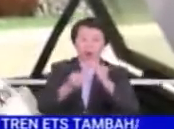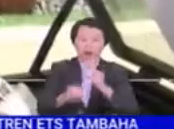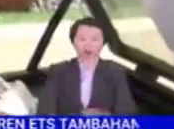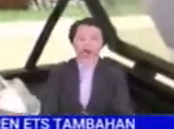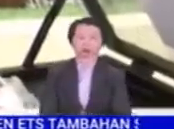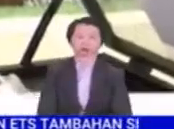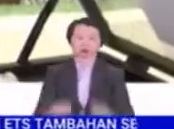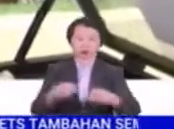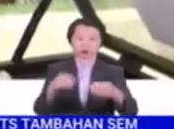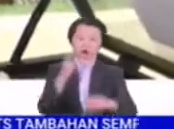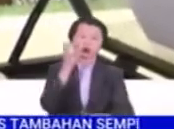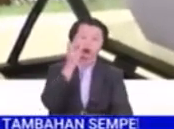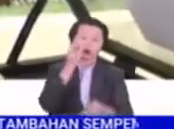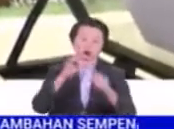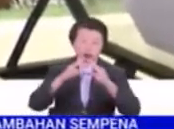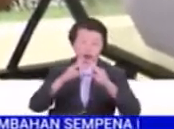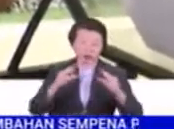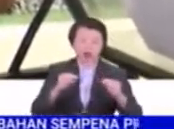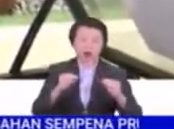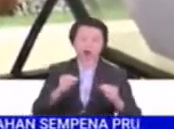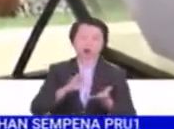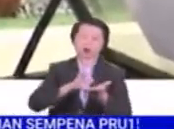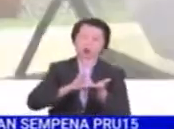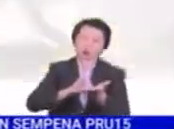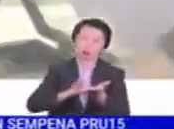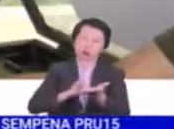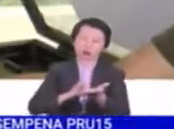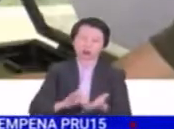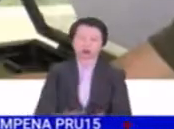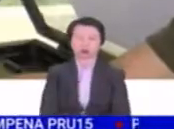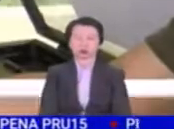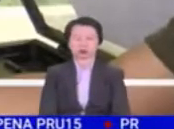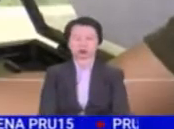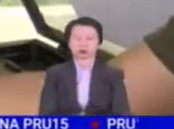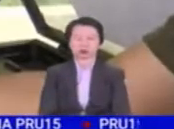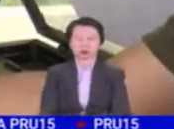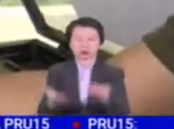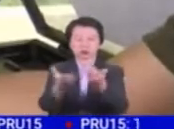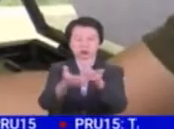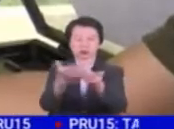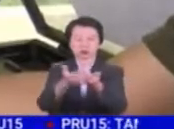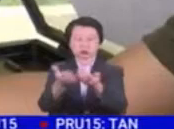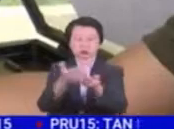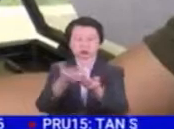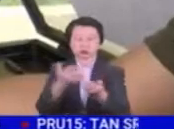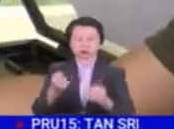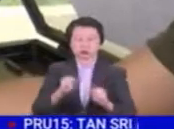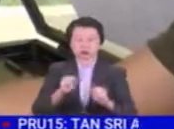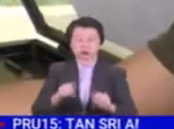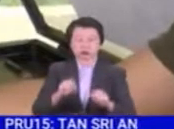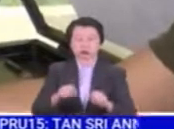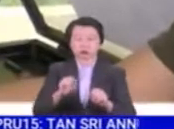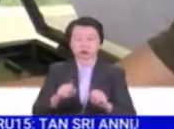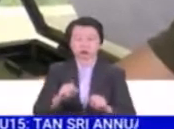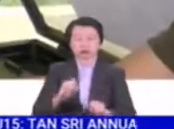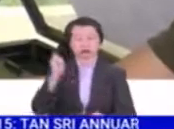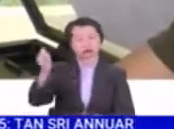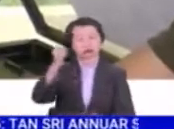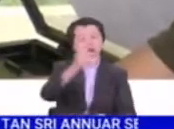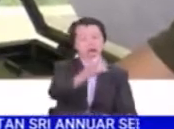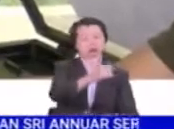lemak, ubat-ubat, surat abang, macam-macam. Senang boleh pergi ke